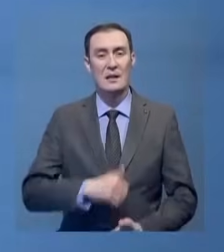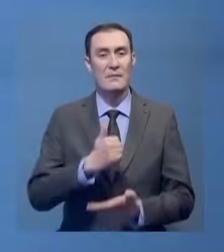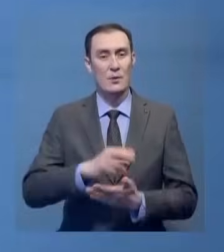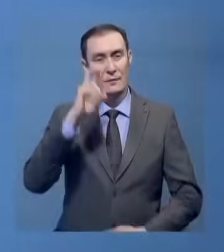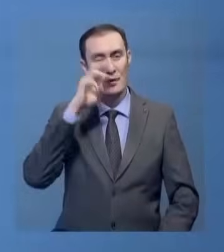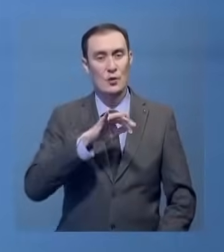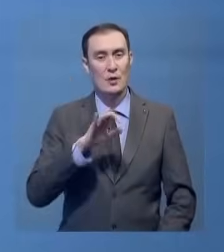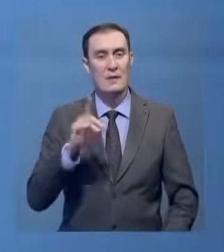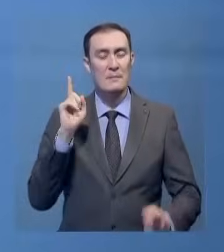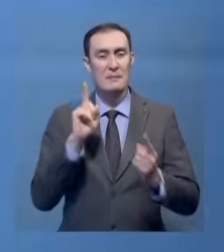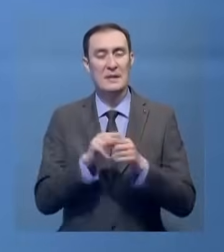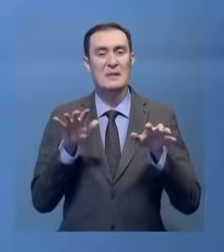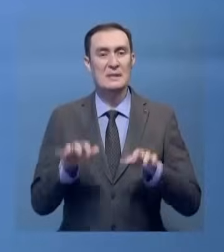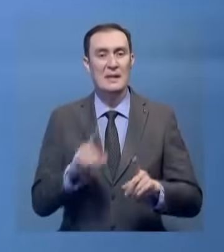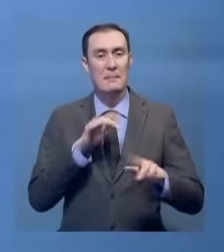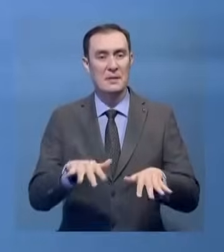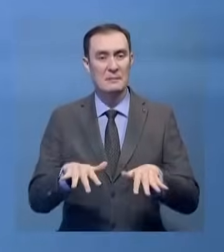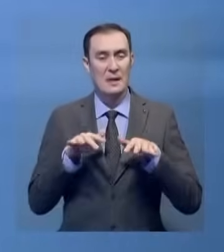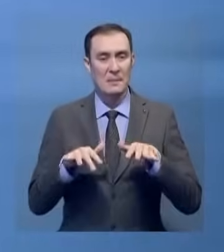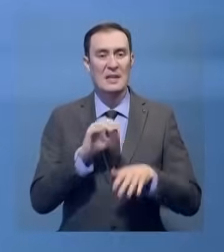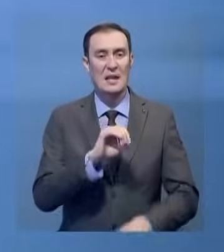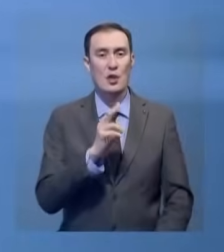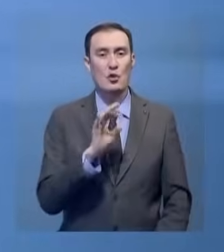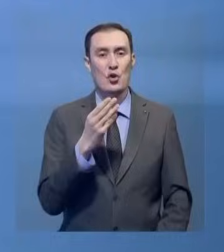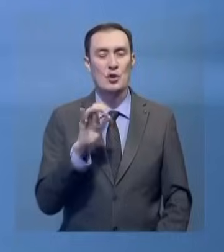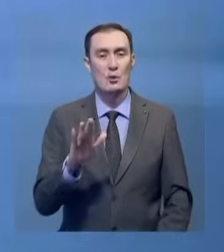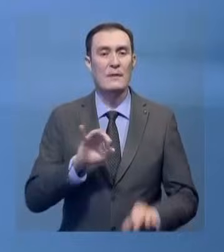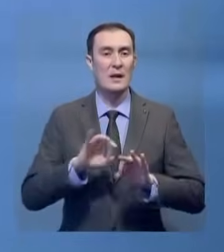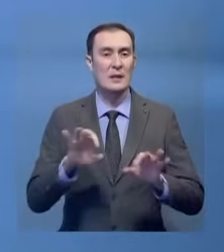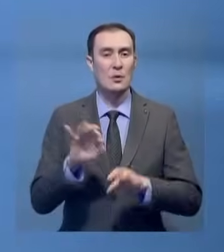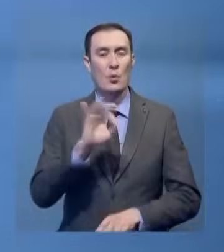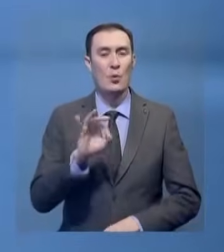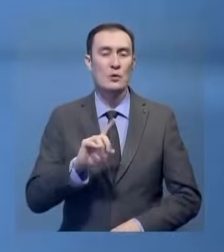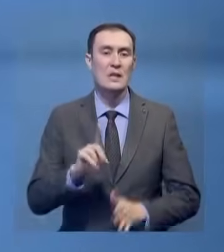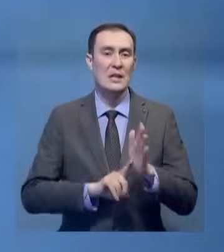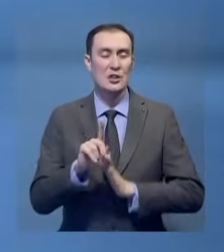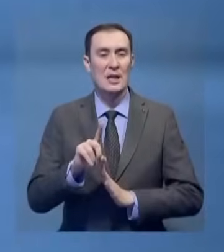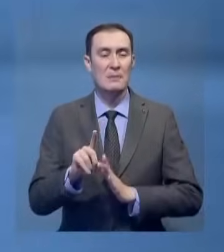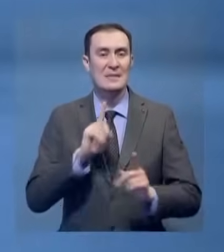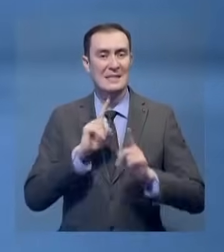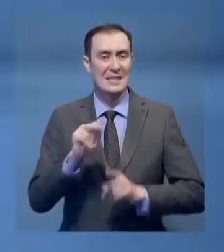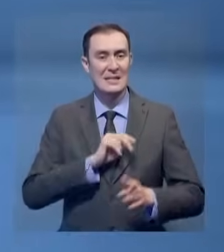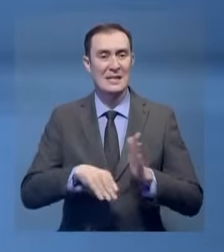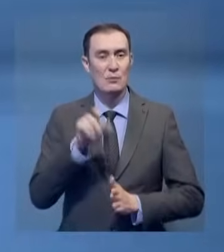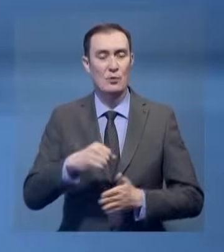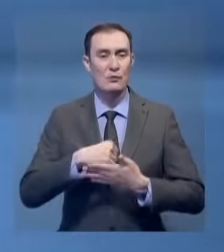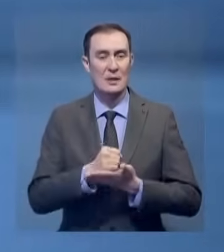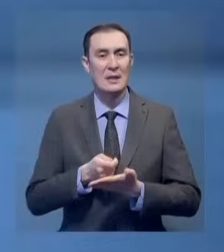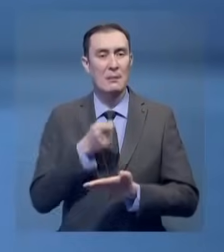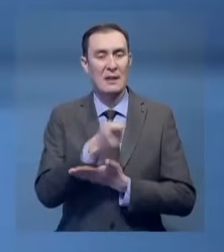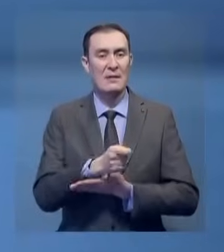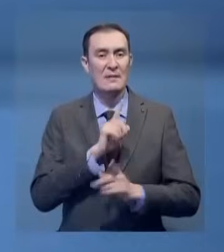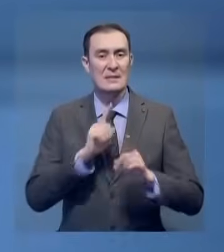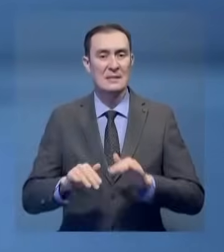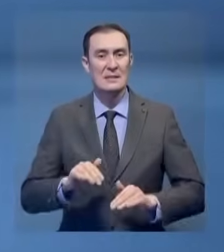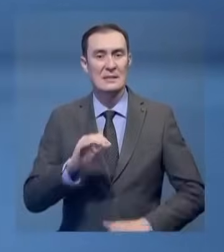Касым Жомарт Токаев принял председателя Мажилиса парламента Ерлана Кошанова. Он рассказал, что с начала сессии депутаты приняли и направили в